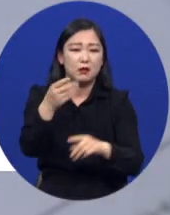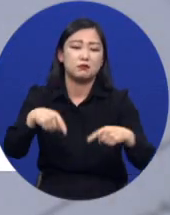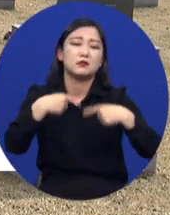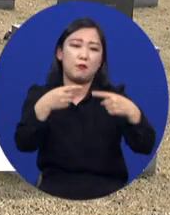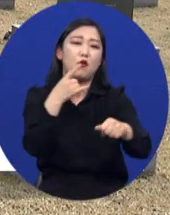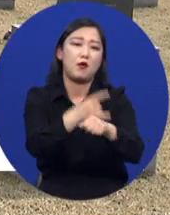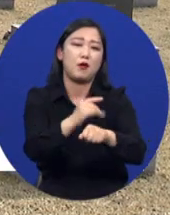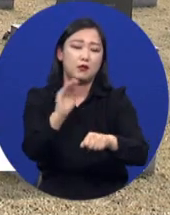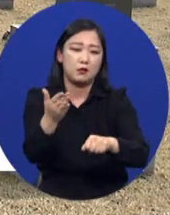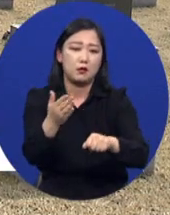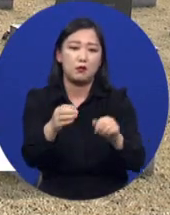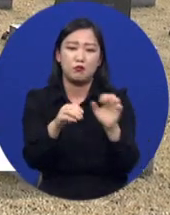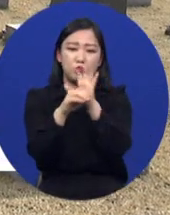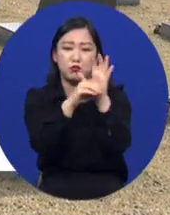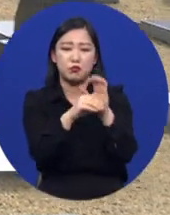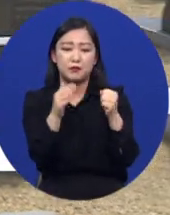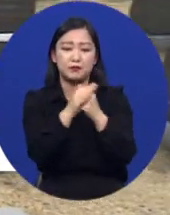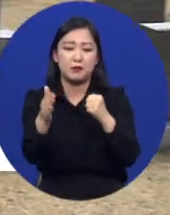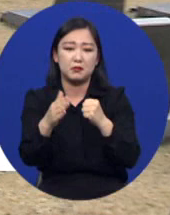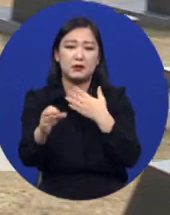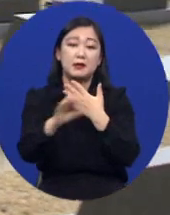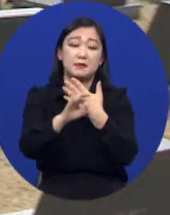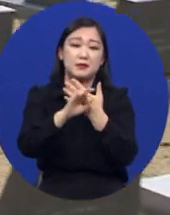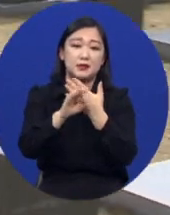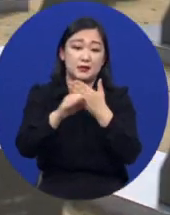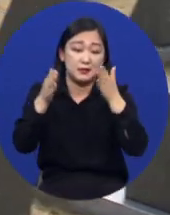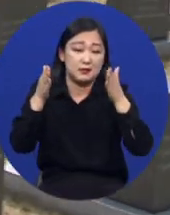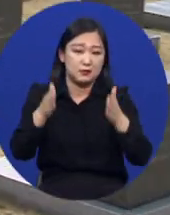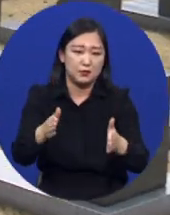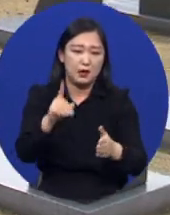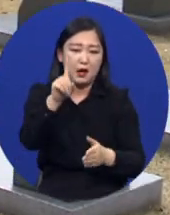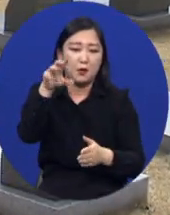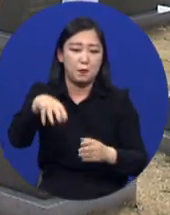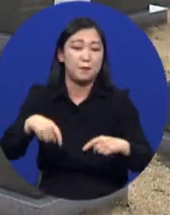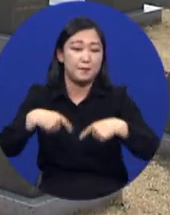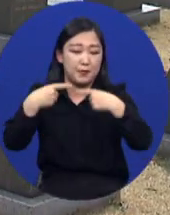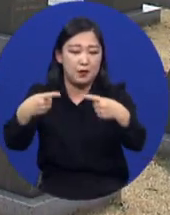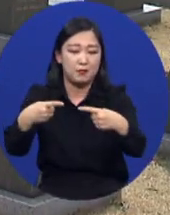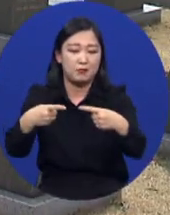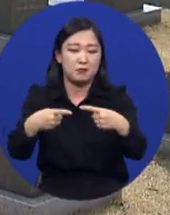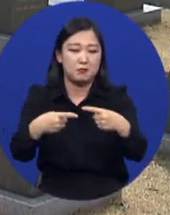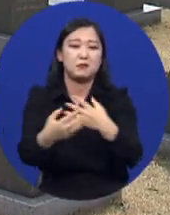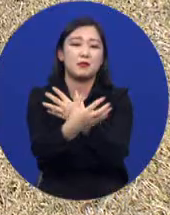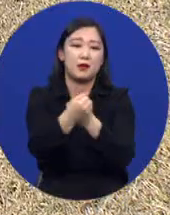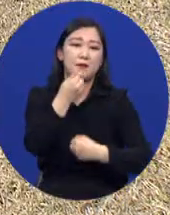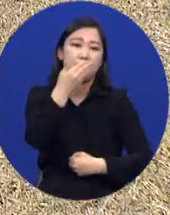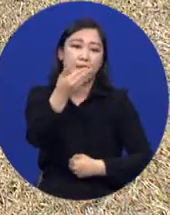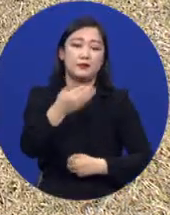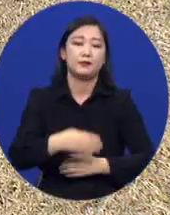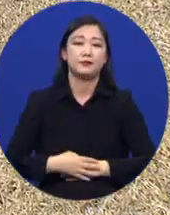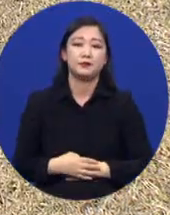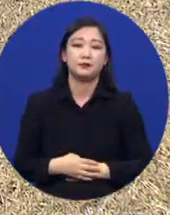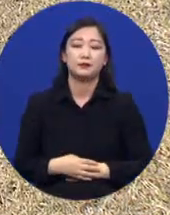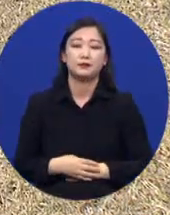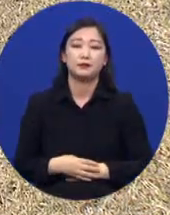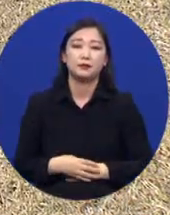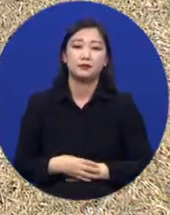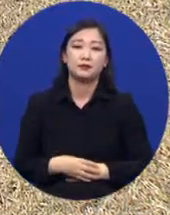크로나 이브에 따른 1시적 특례로 한 곳만 응 차례도 수액 예약할 수 있습니다